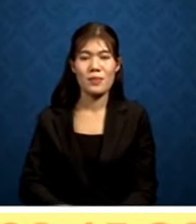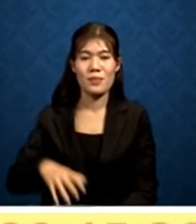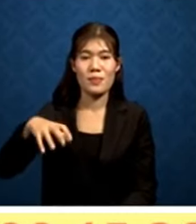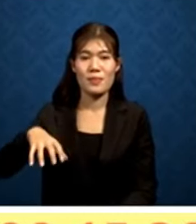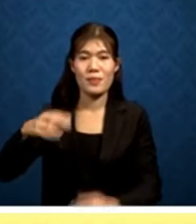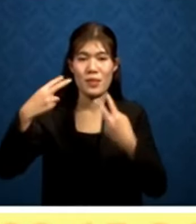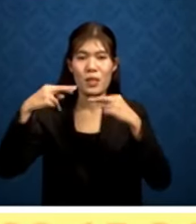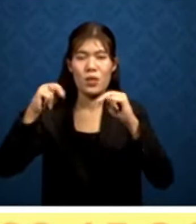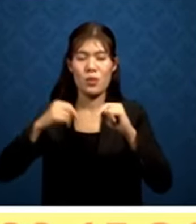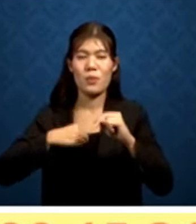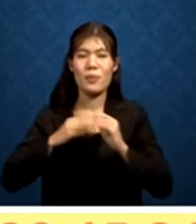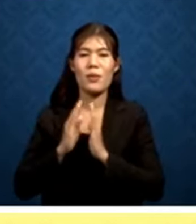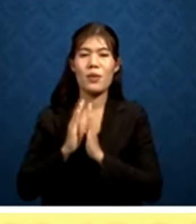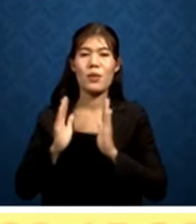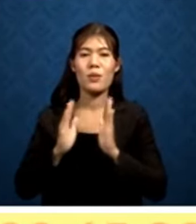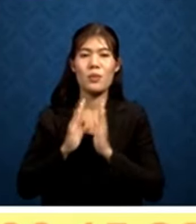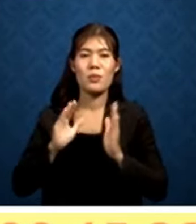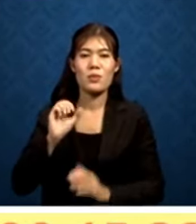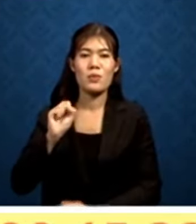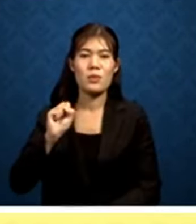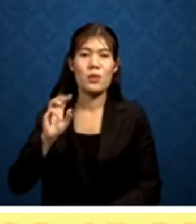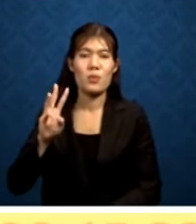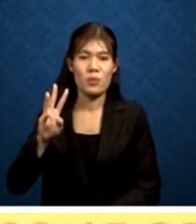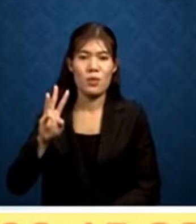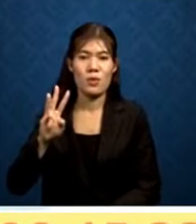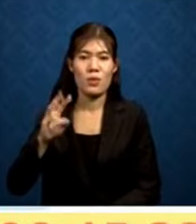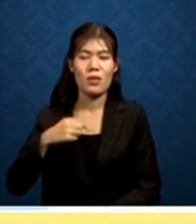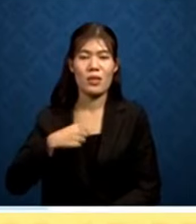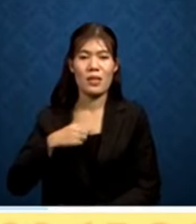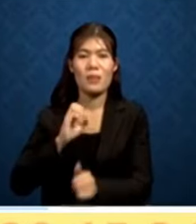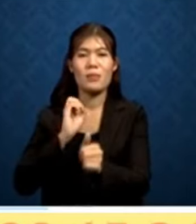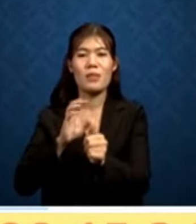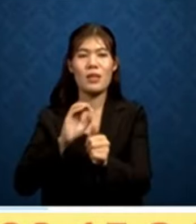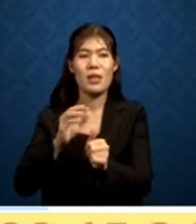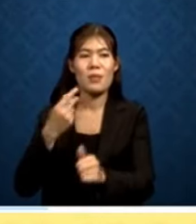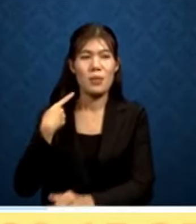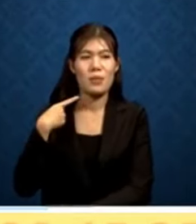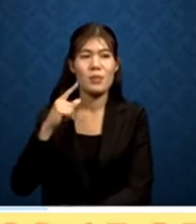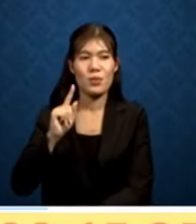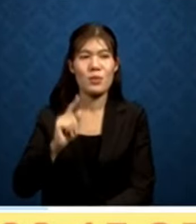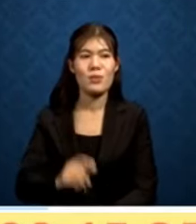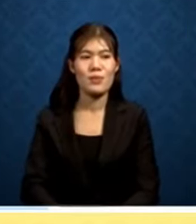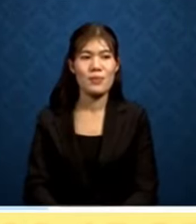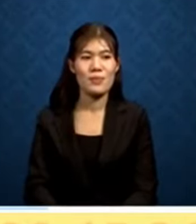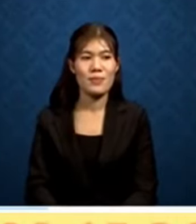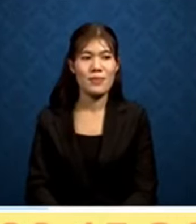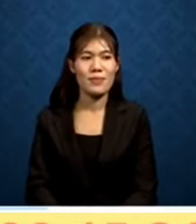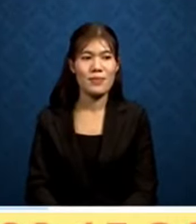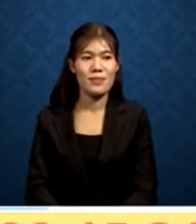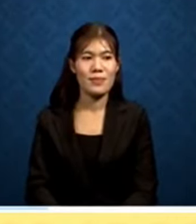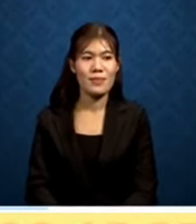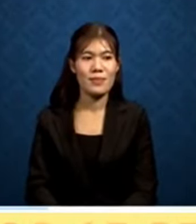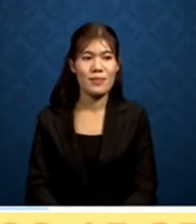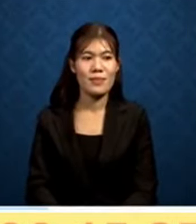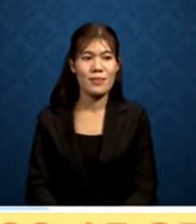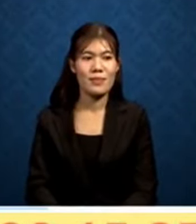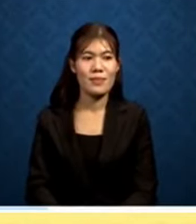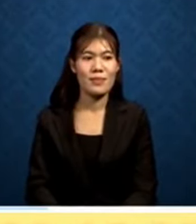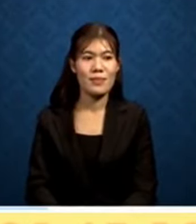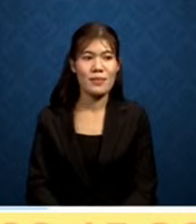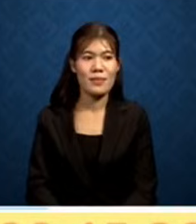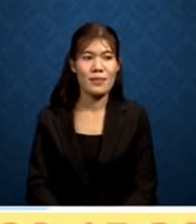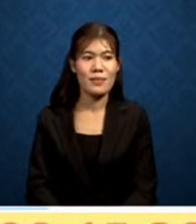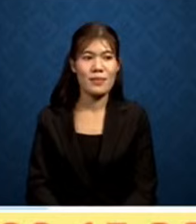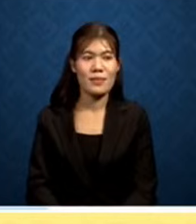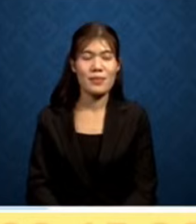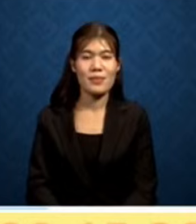arenajakที่ได้ข้อนาษนำที่เปประโยชน์ใหลประการสำหรบที่ท่านได้